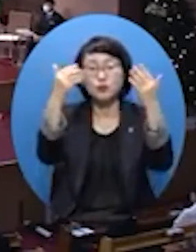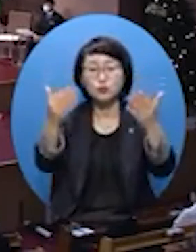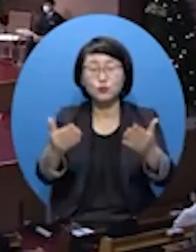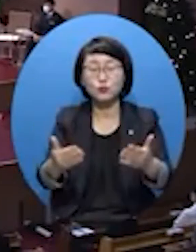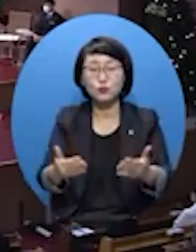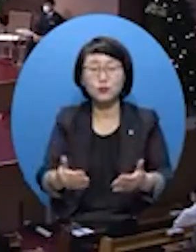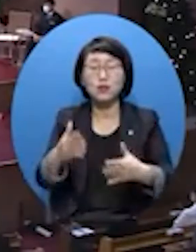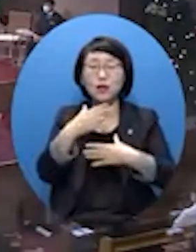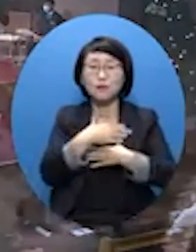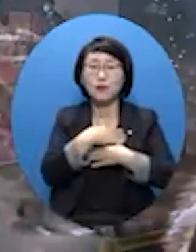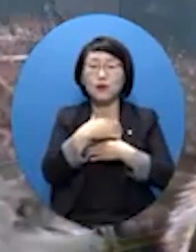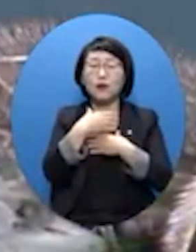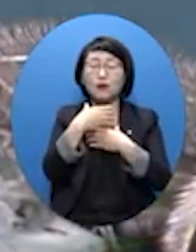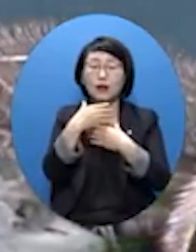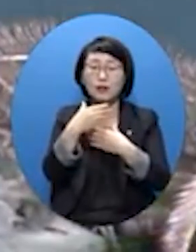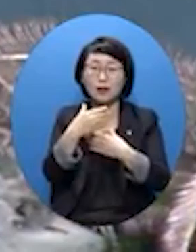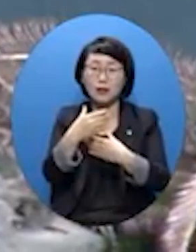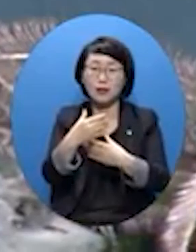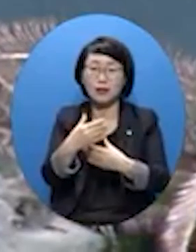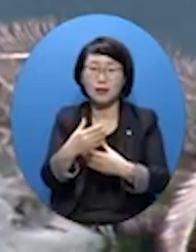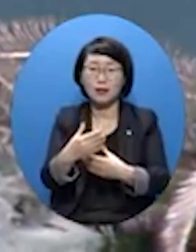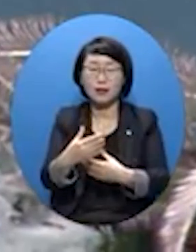예수 주신